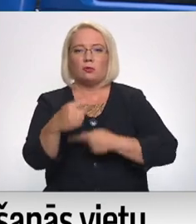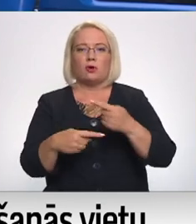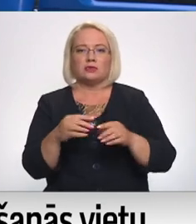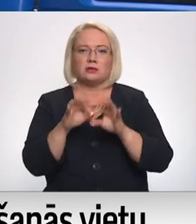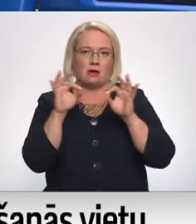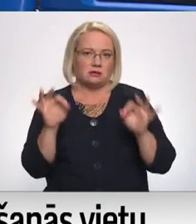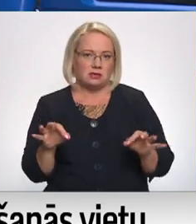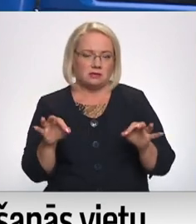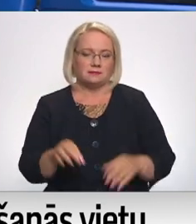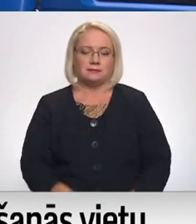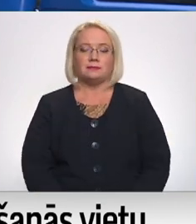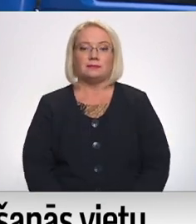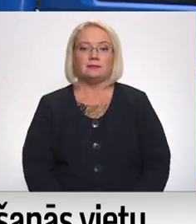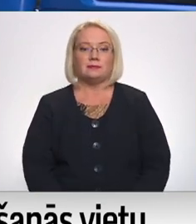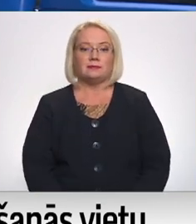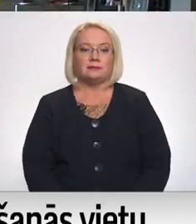sācies.